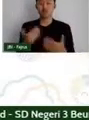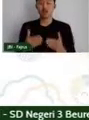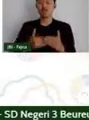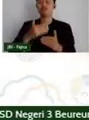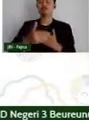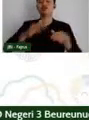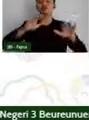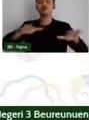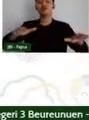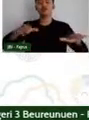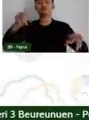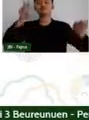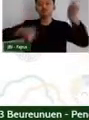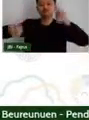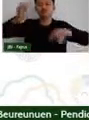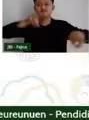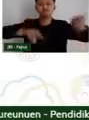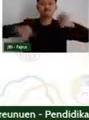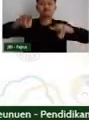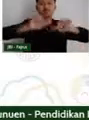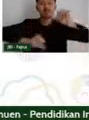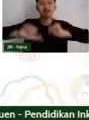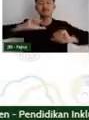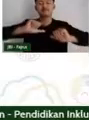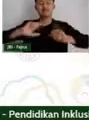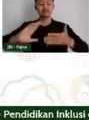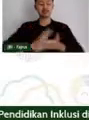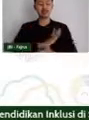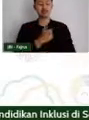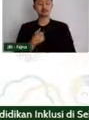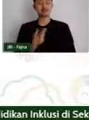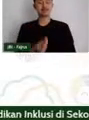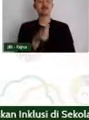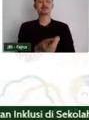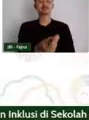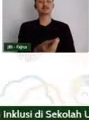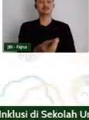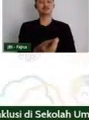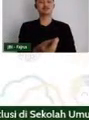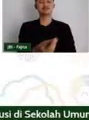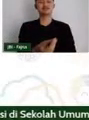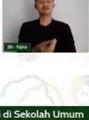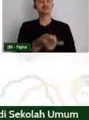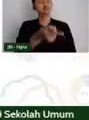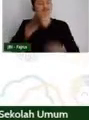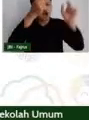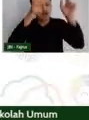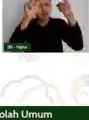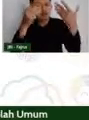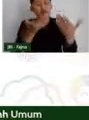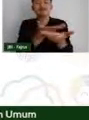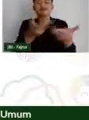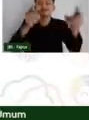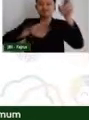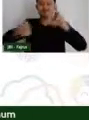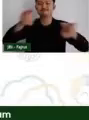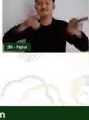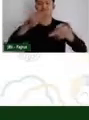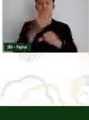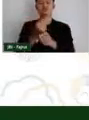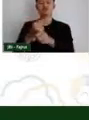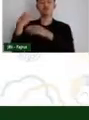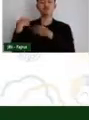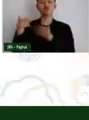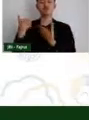Artinya kita memberi kesempatan kepada siswa untuk menjelajah apa konsep yang diberikan gitu. Tugas guru adalah membimbing